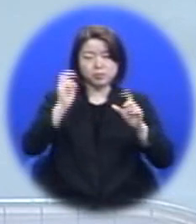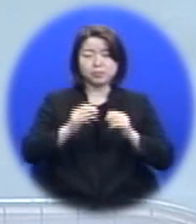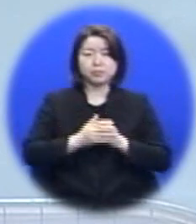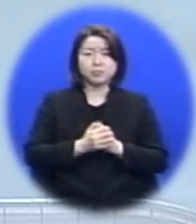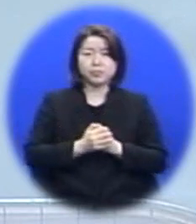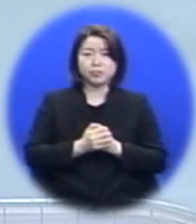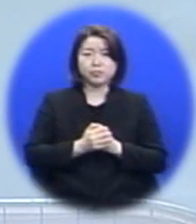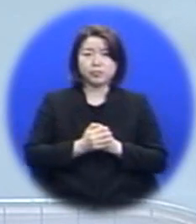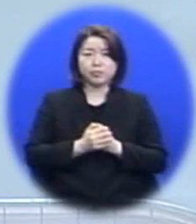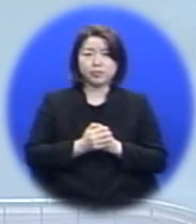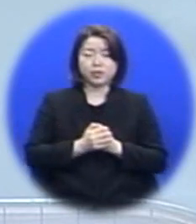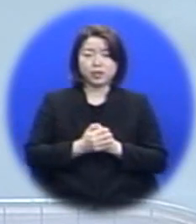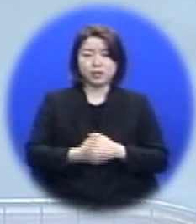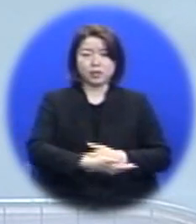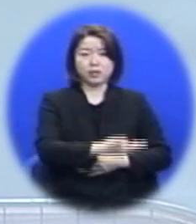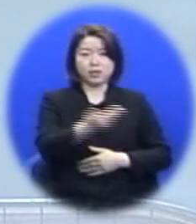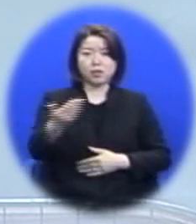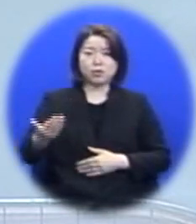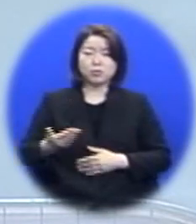여러분,